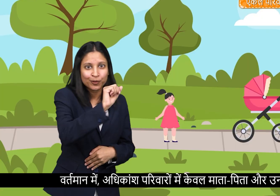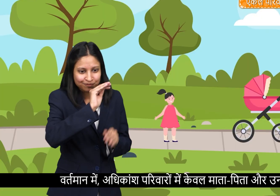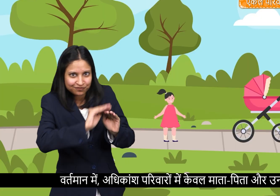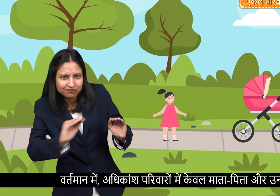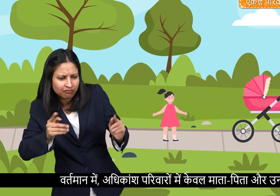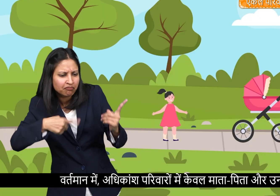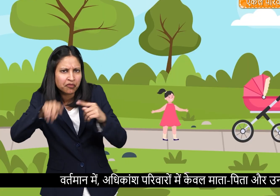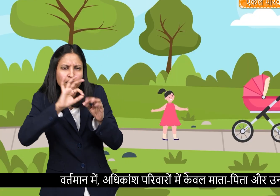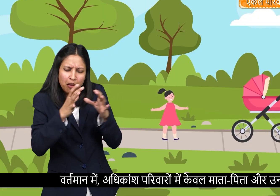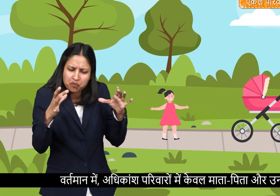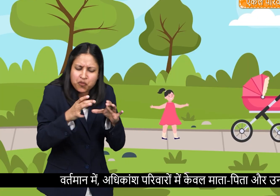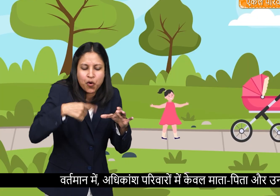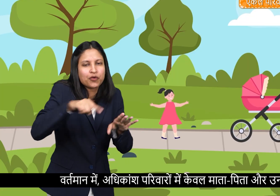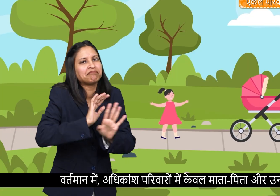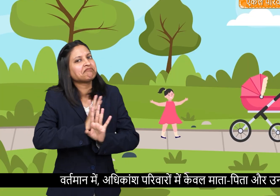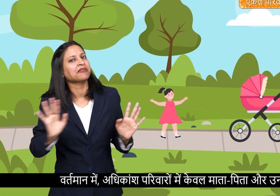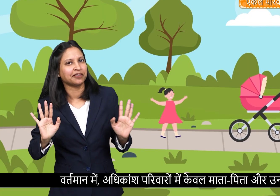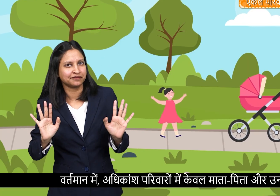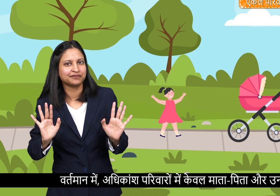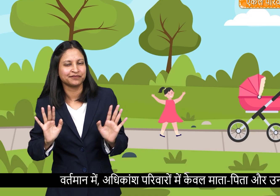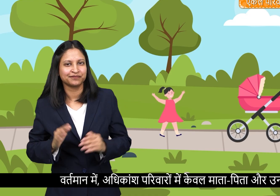पिता और उनके बच्चे रहते हैं।